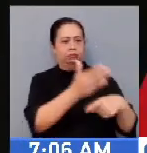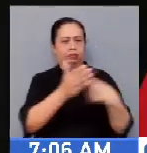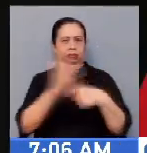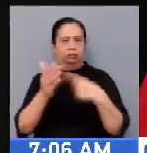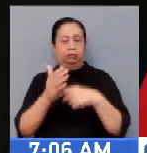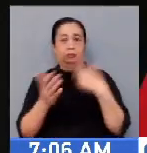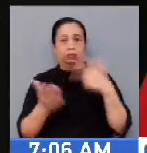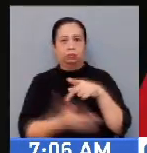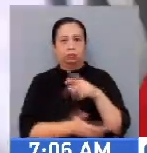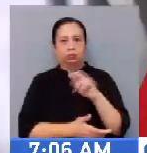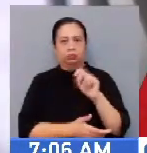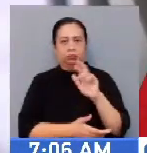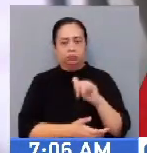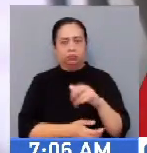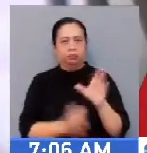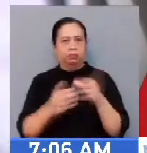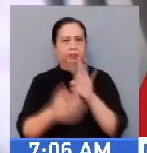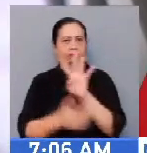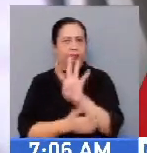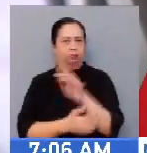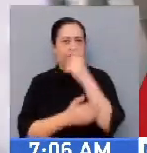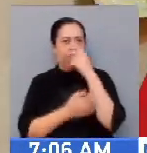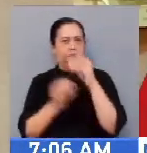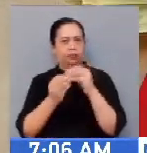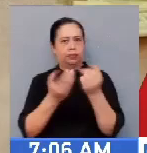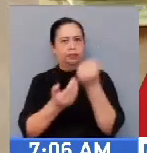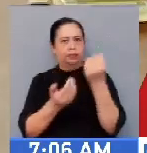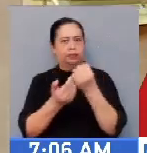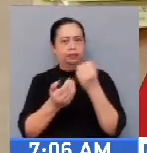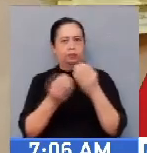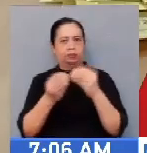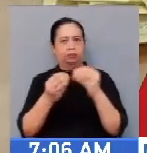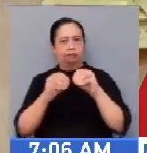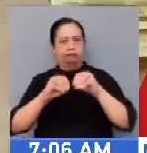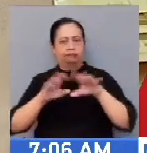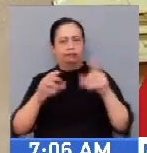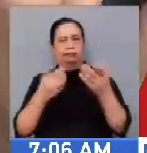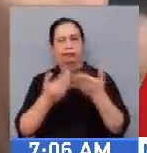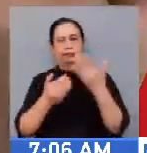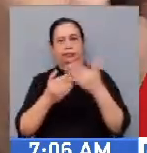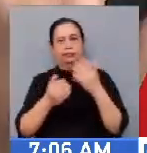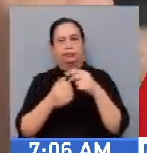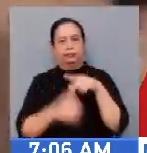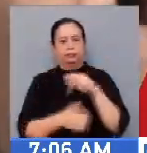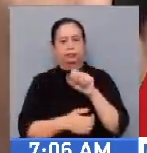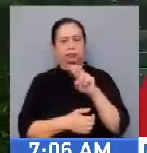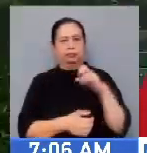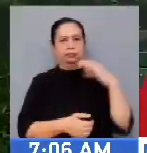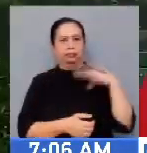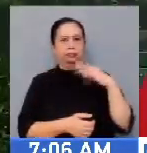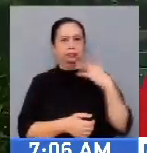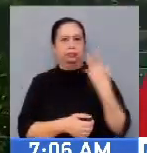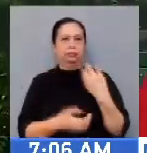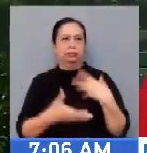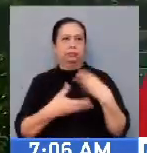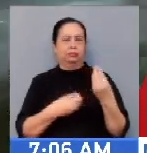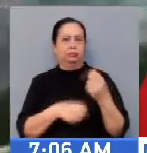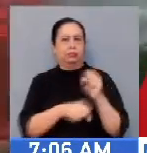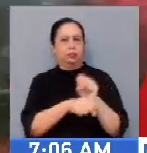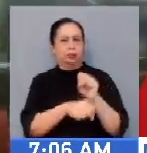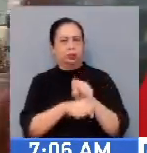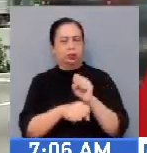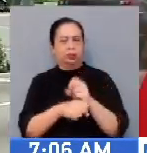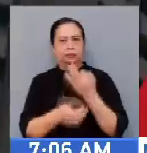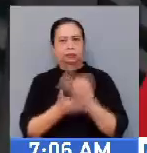Package 4 para sa mas simple at mas mabisang pagbubuwis sa passive income o kita sa labas ng karaniwang trabaho at financial taxes